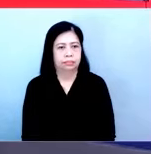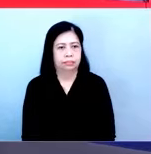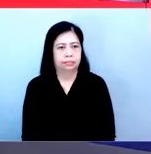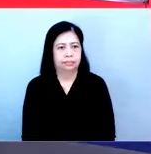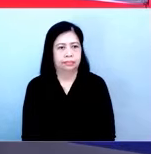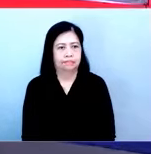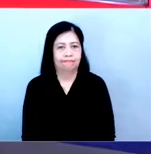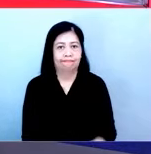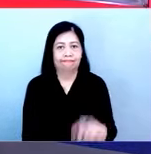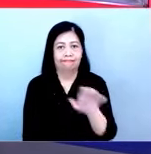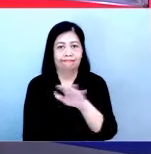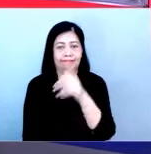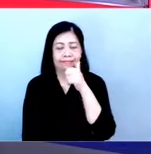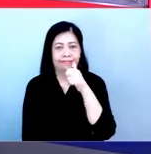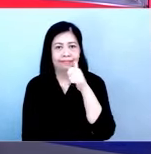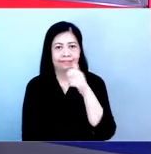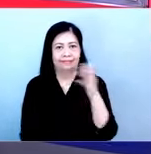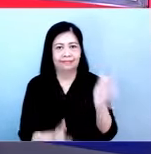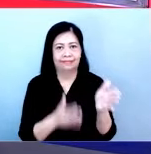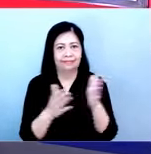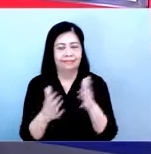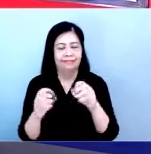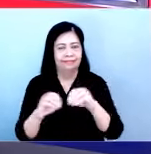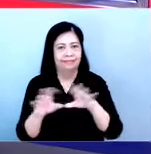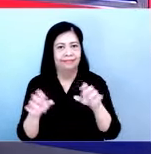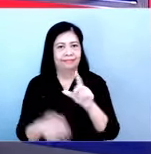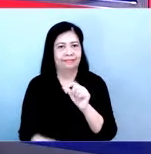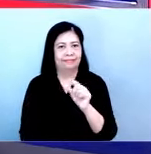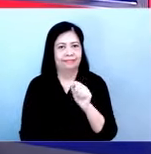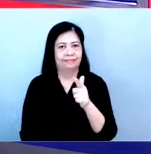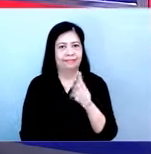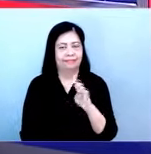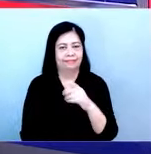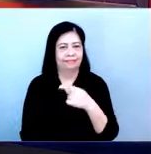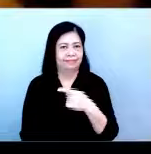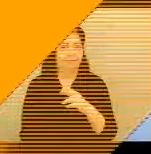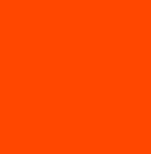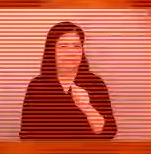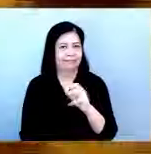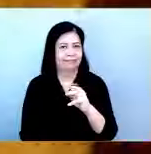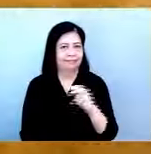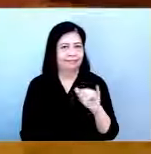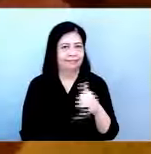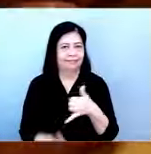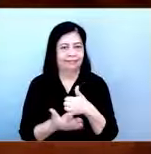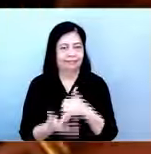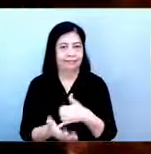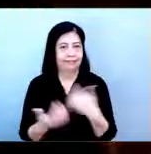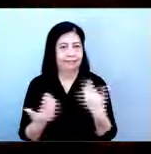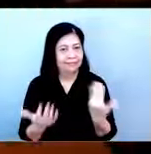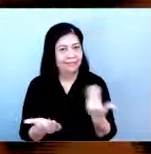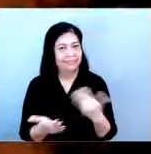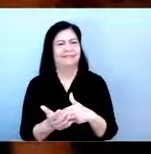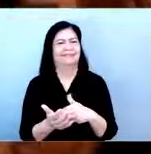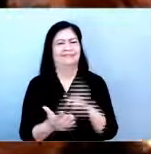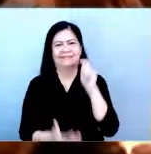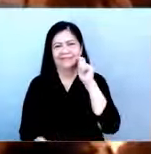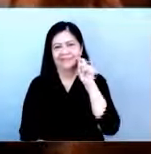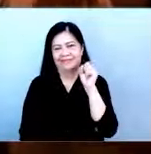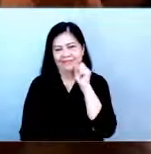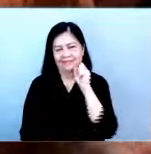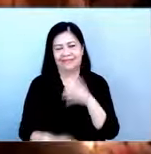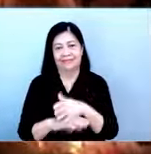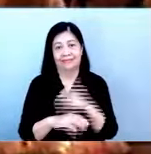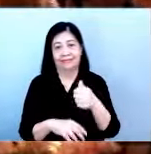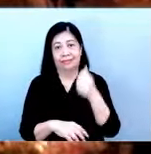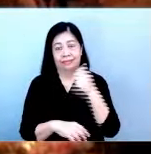Mga kababaihan naman po ang namayagpag sa 2024 Grammy Awards. Record breaker na naman si Taylor Swift matapos manalo